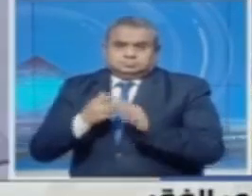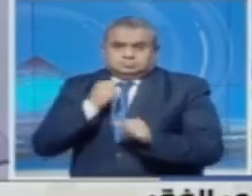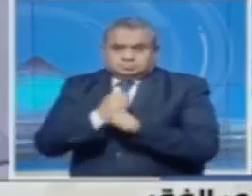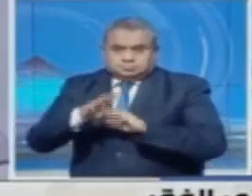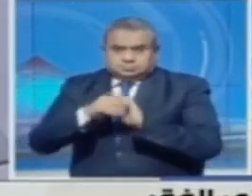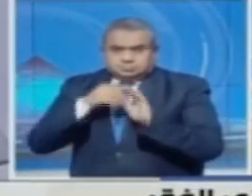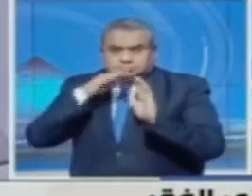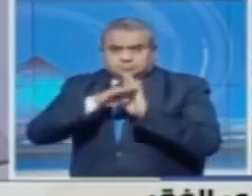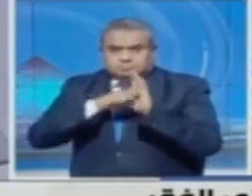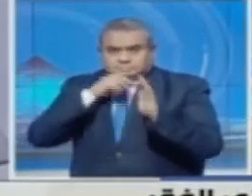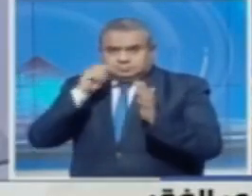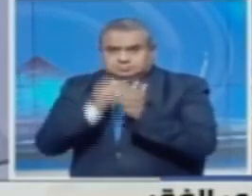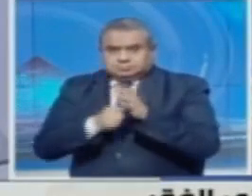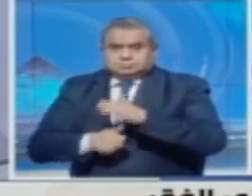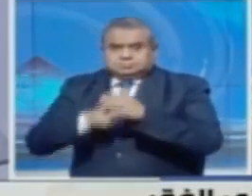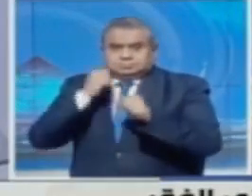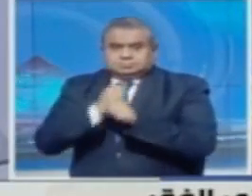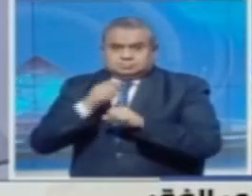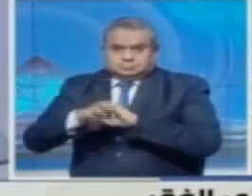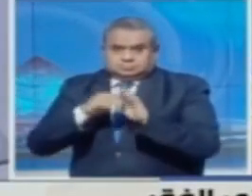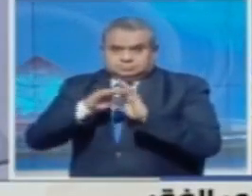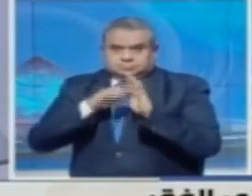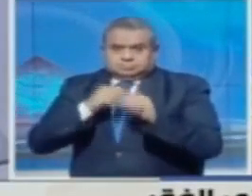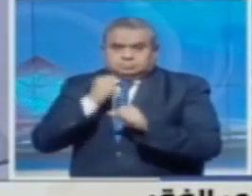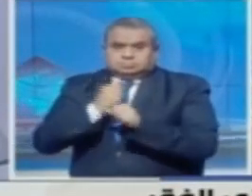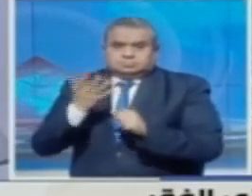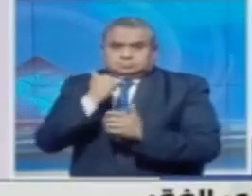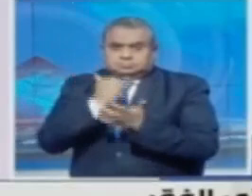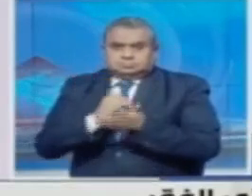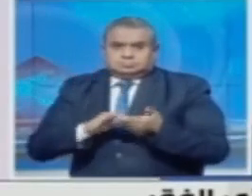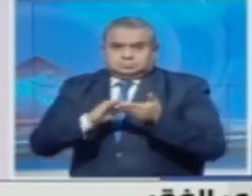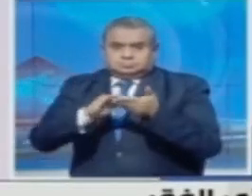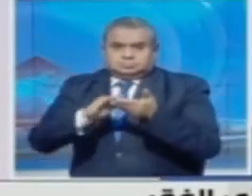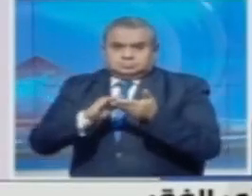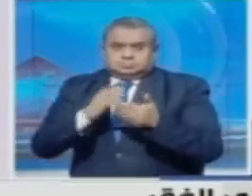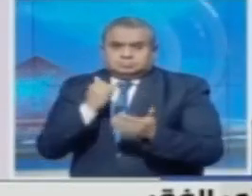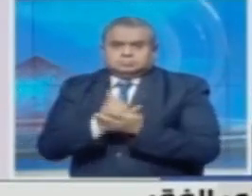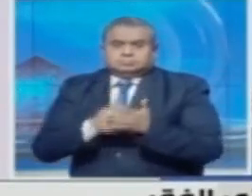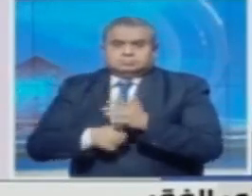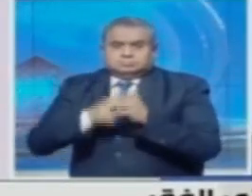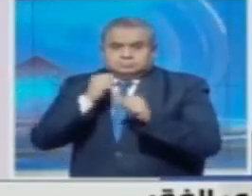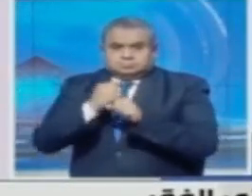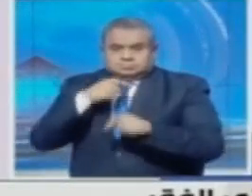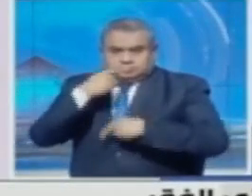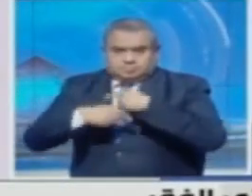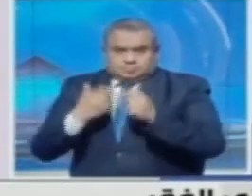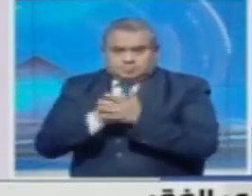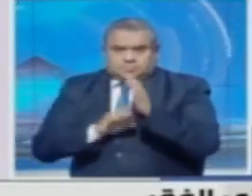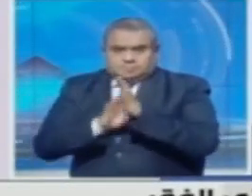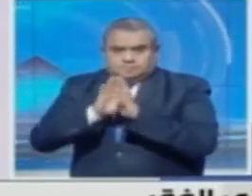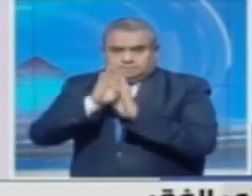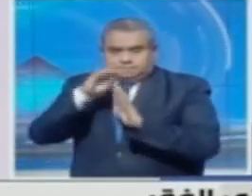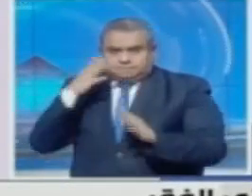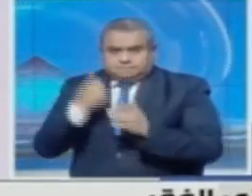كان في العام القادم سوف نقوم بعمل قمة وسوف نتقابل هناك وسوف